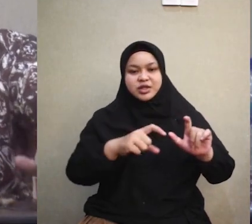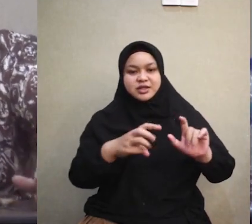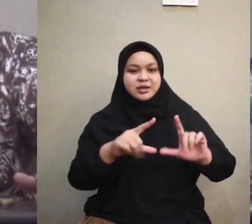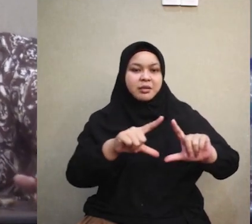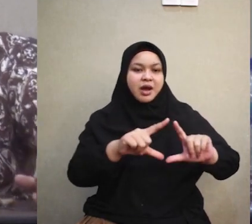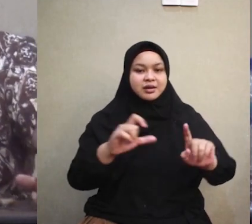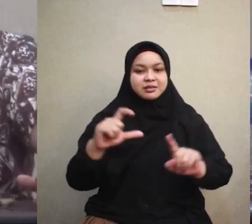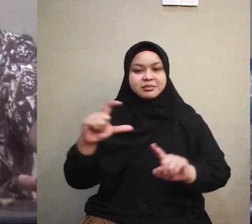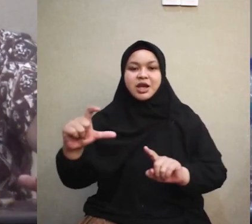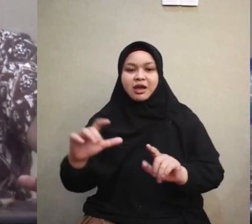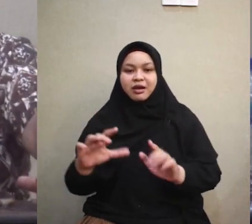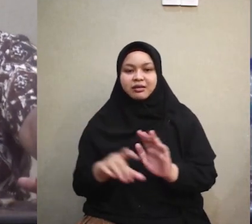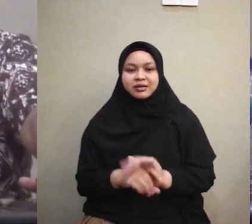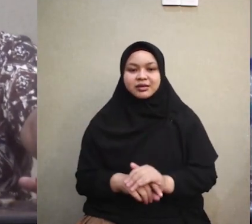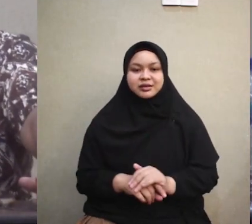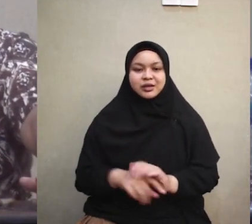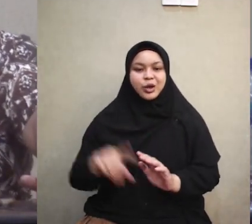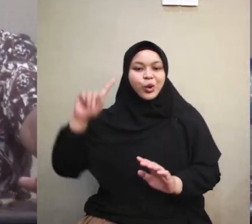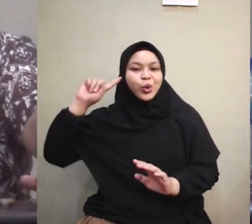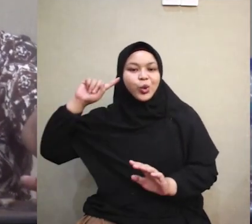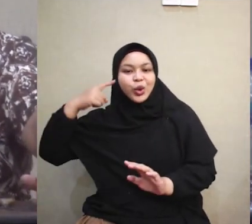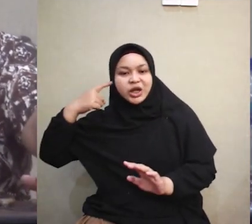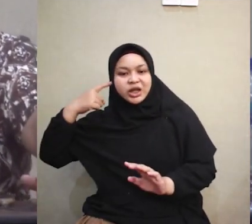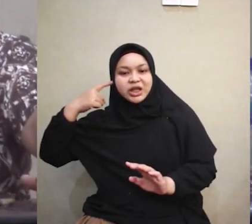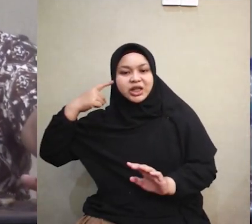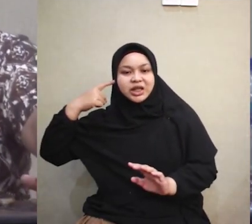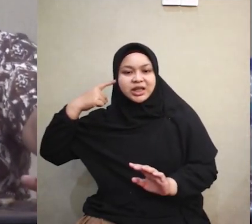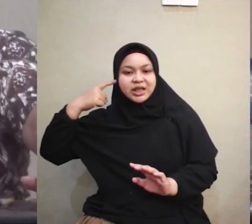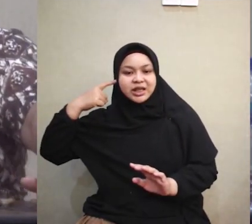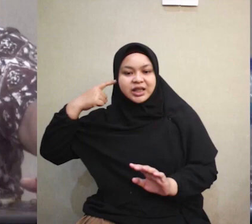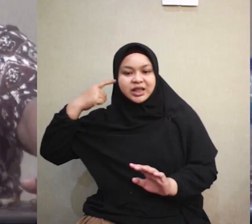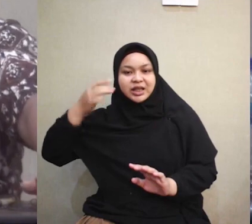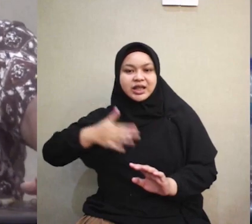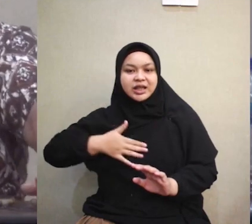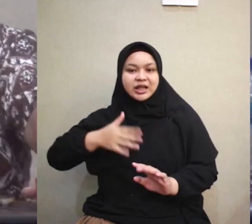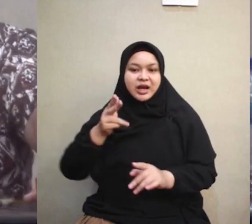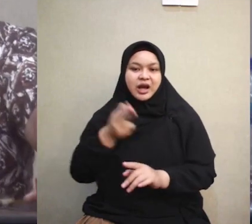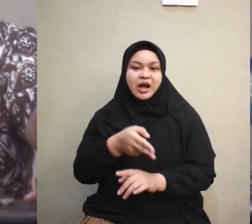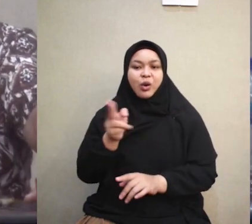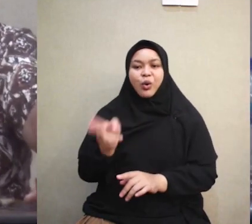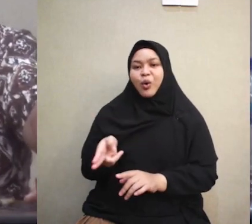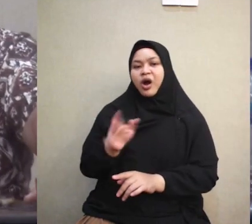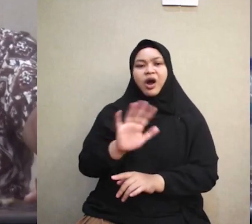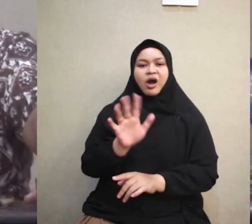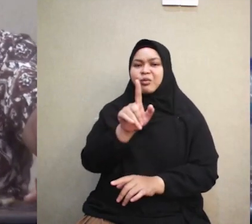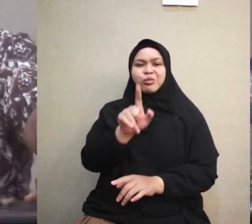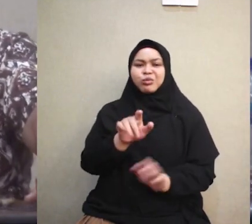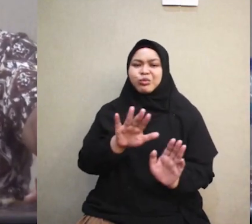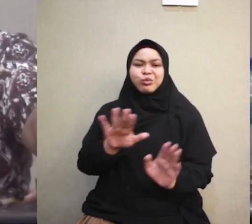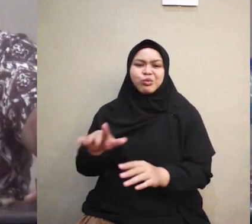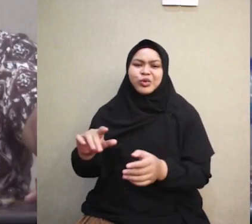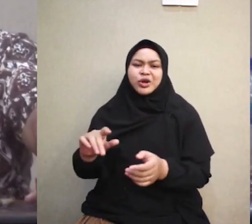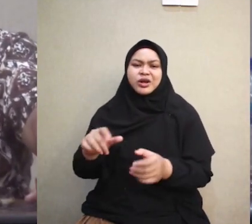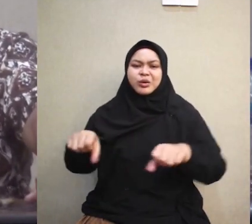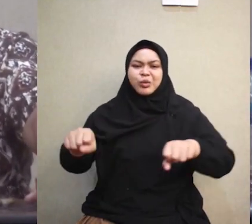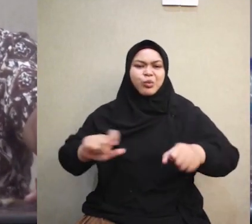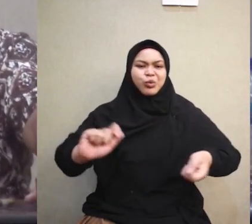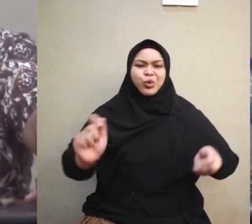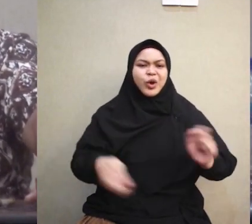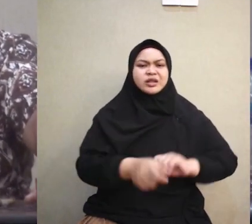modifikasi kendaraan tuli dan tuli dan tidak butuh modifikasi kendaraan